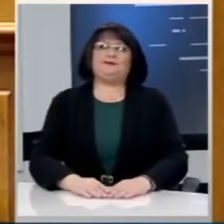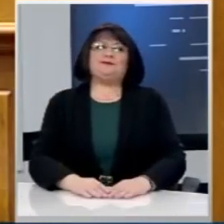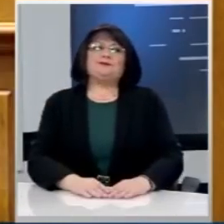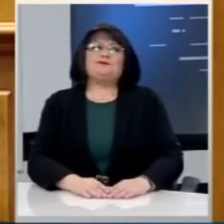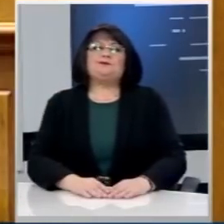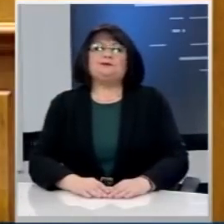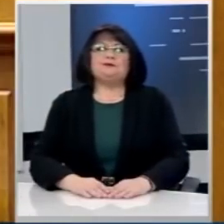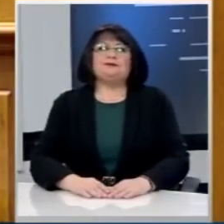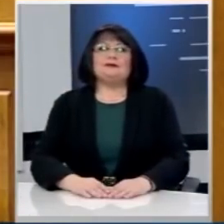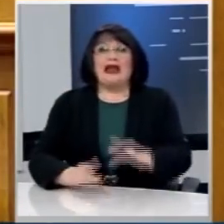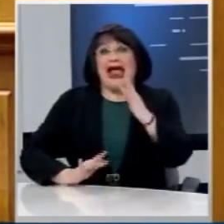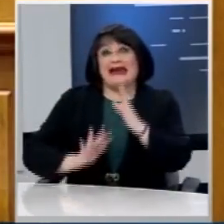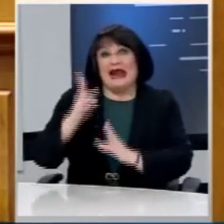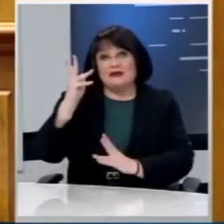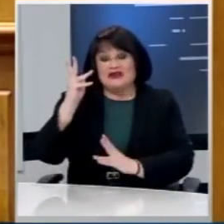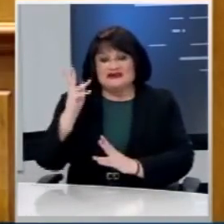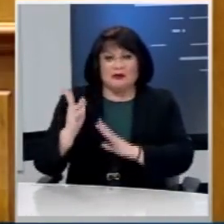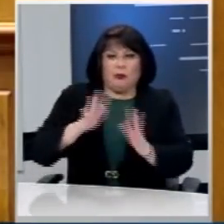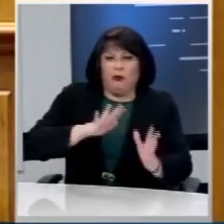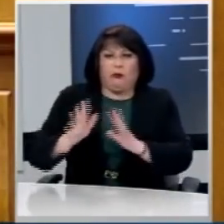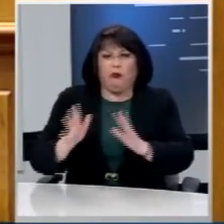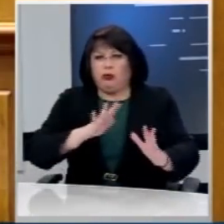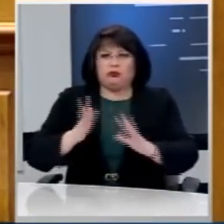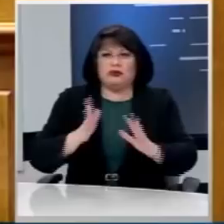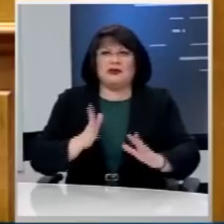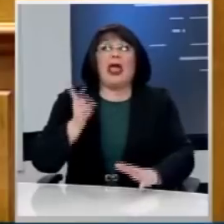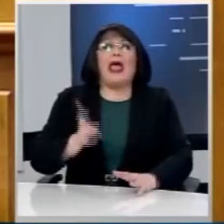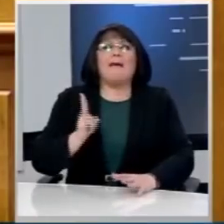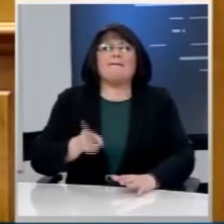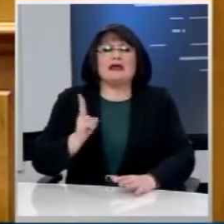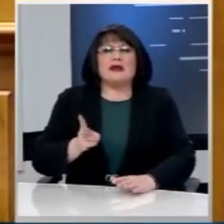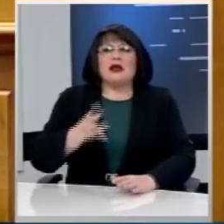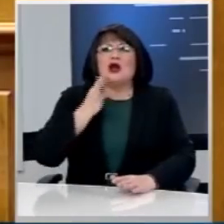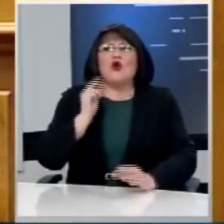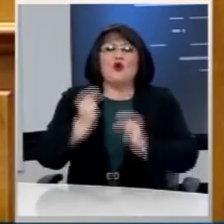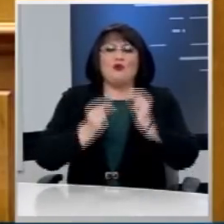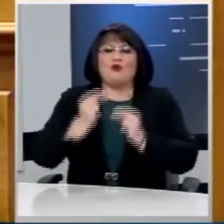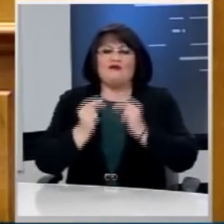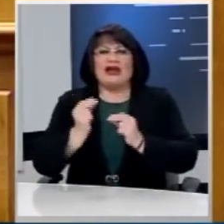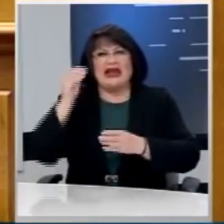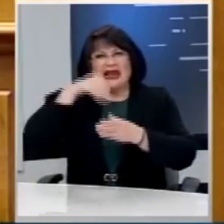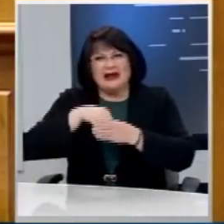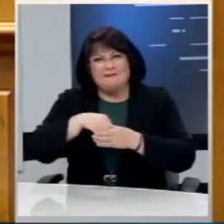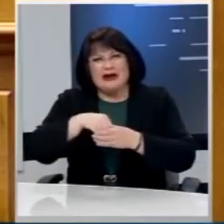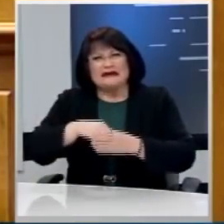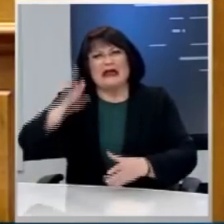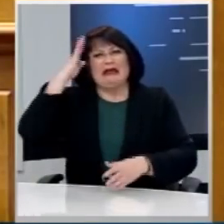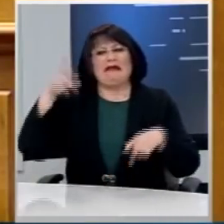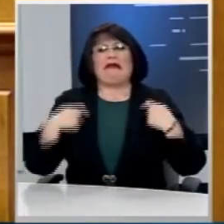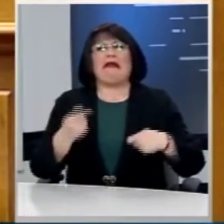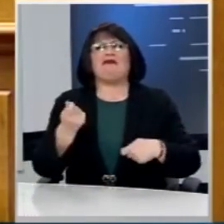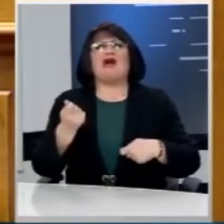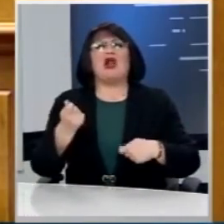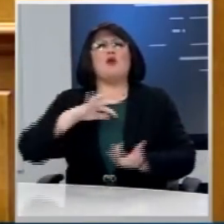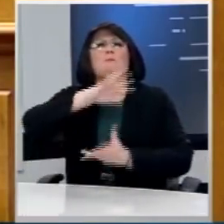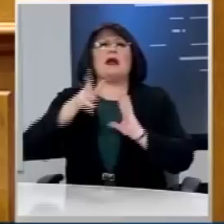χωρίς αναταράξεις ανάπτυξης, είναι αρκετά επισφαλής λόγω των προβλημάτων της αναπαραγωγής του κεφαλαίου σε